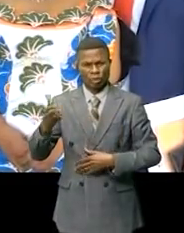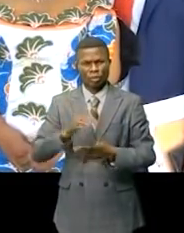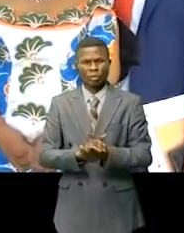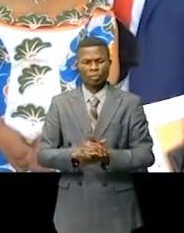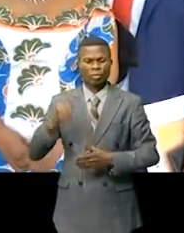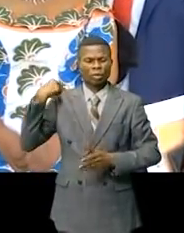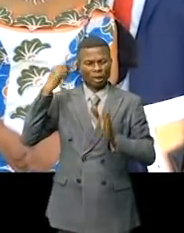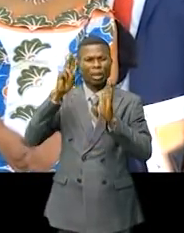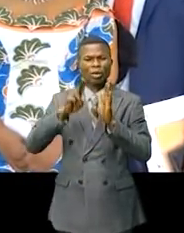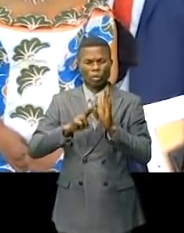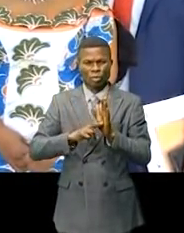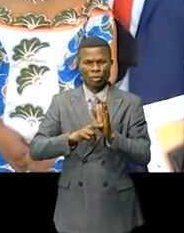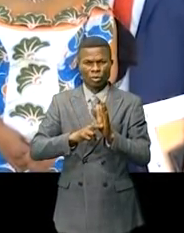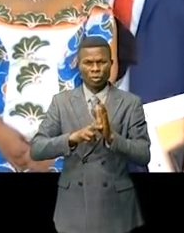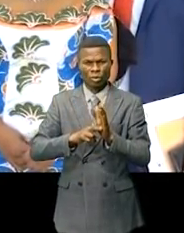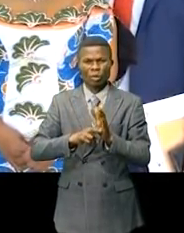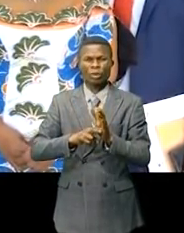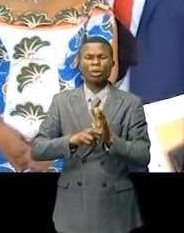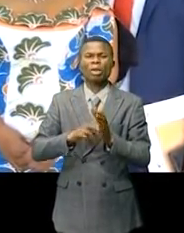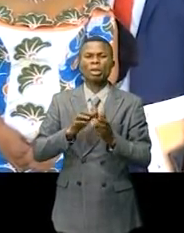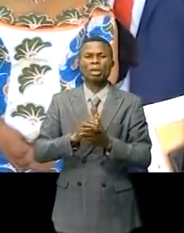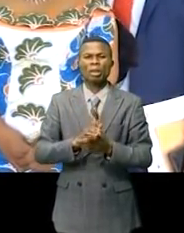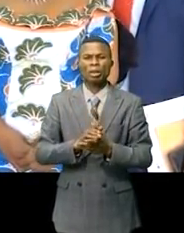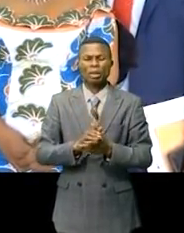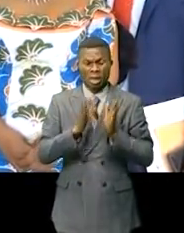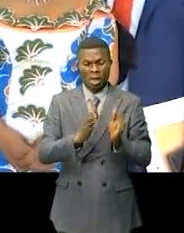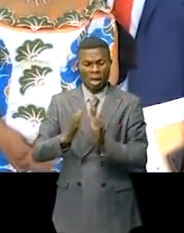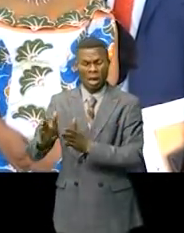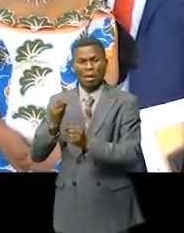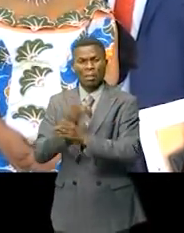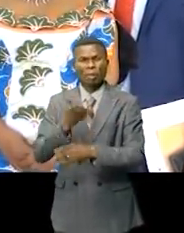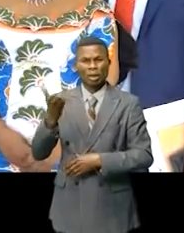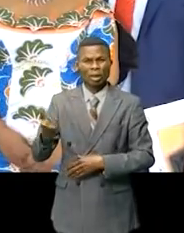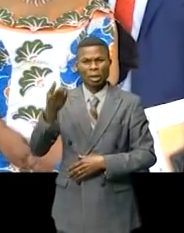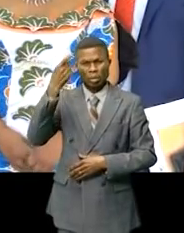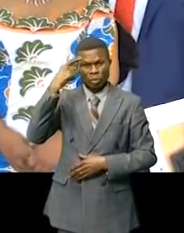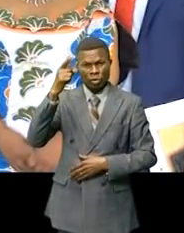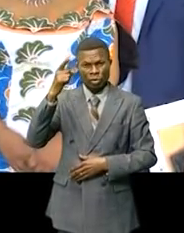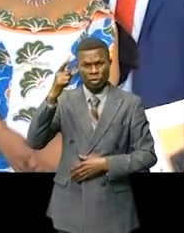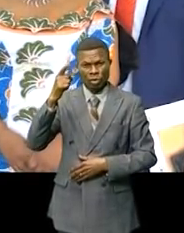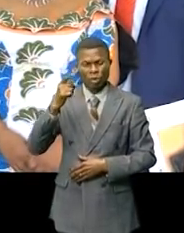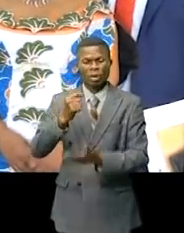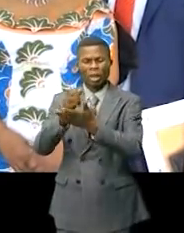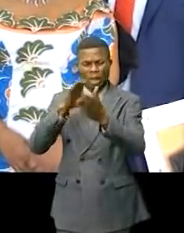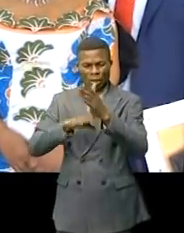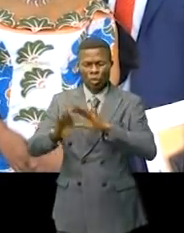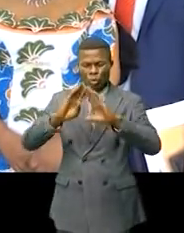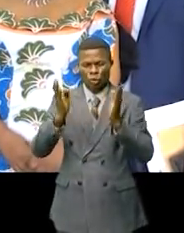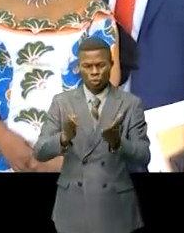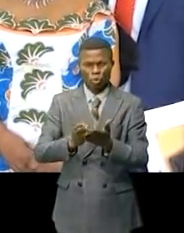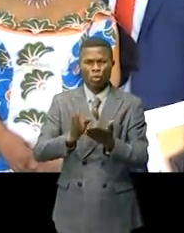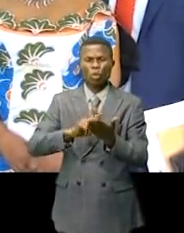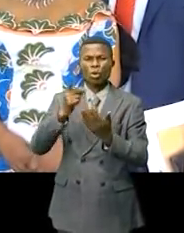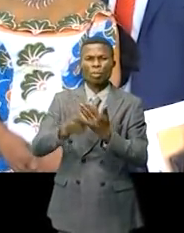gouvernement a déjà pris des dispositions pour pouvoir nous insérer dans tout ce qui a été plus qu'honneur